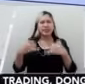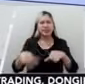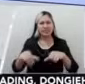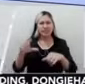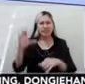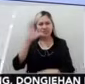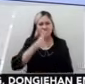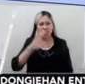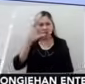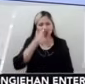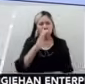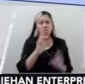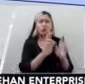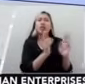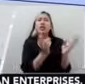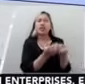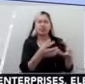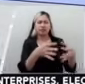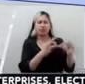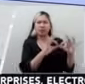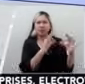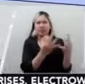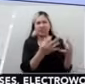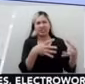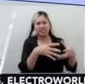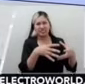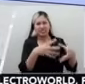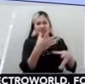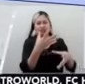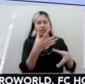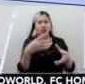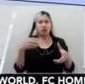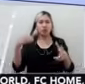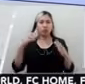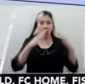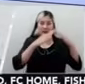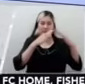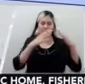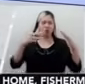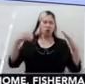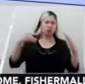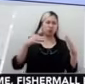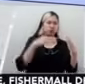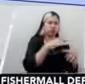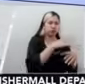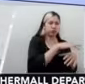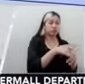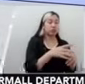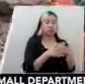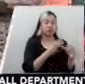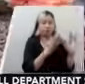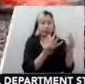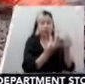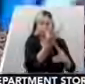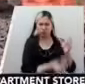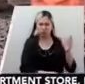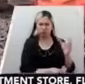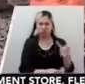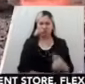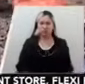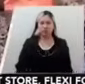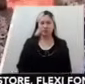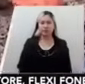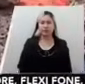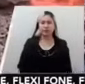na nawala matapos anurin ng mudslide ang kanilang bahay. Balitang hatid ni Mariz Umali.